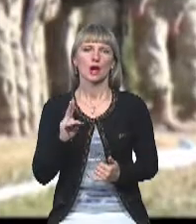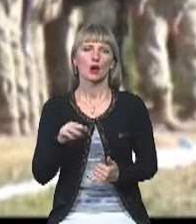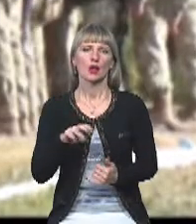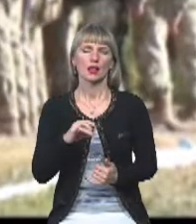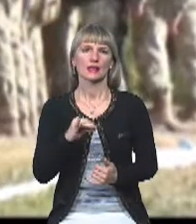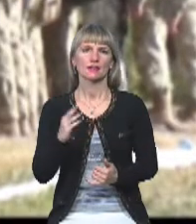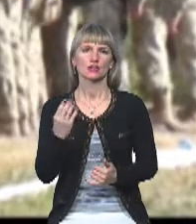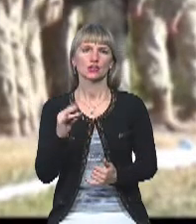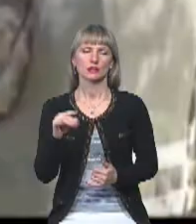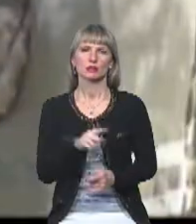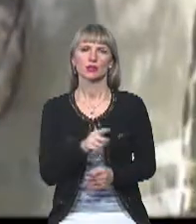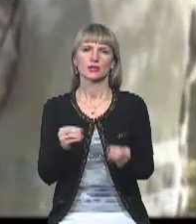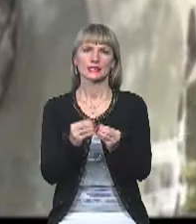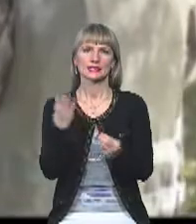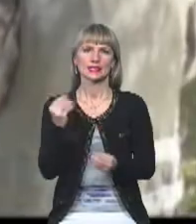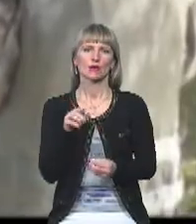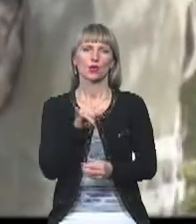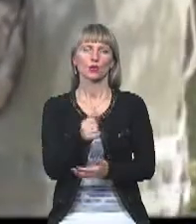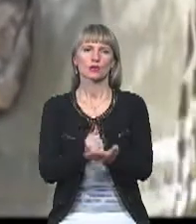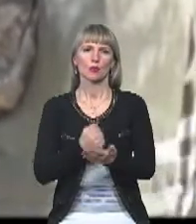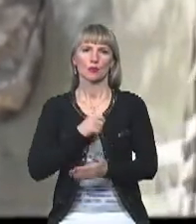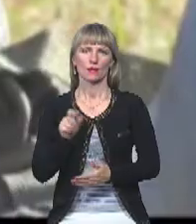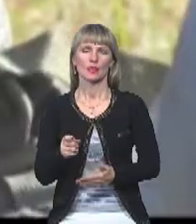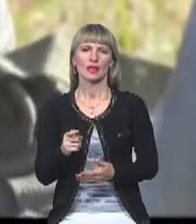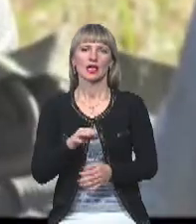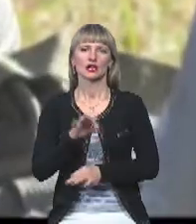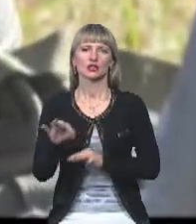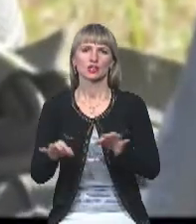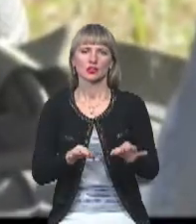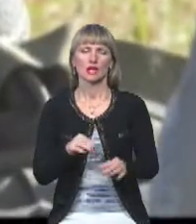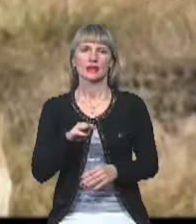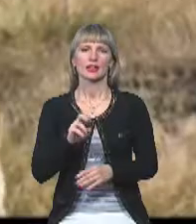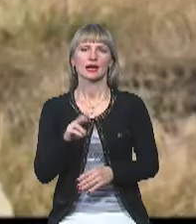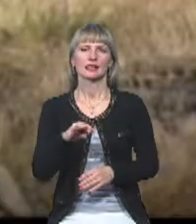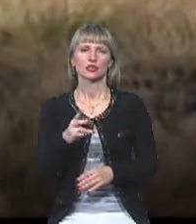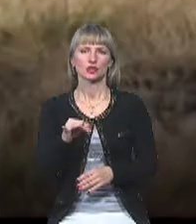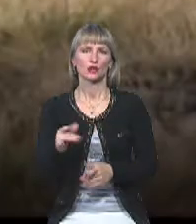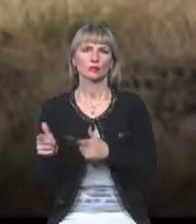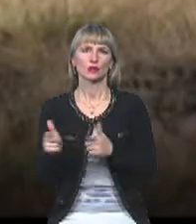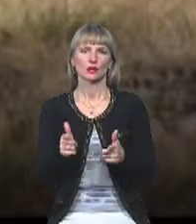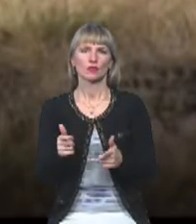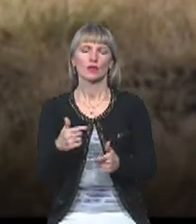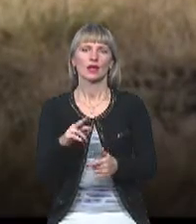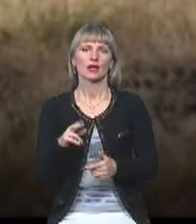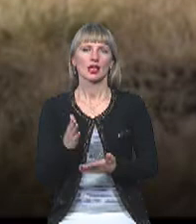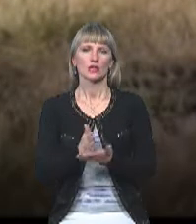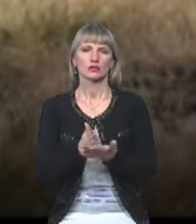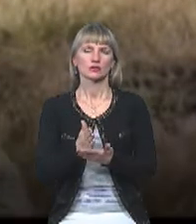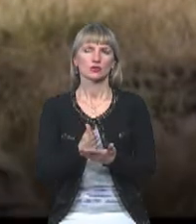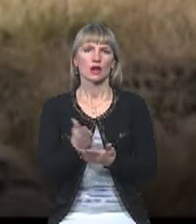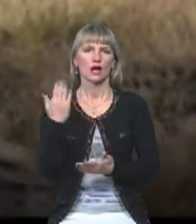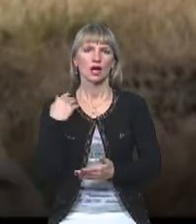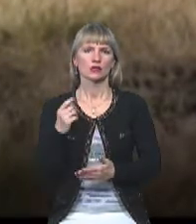Впродовж 10 днів у резервістів навчання з інженерної, вогневої, тактичної підготовки. Я як не служив, я повністю